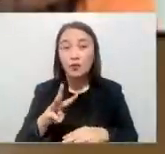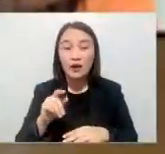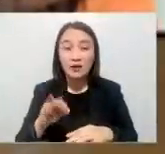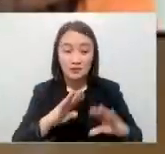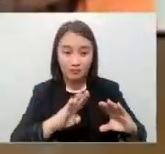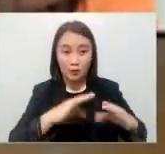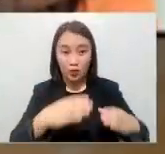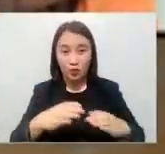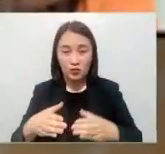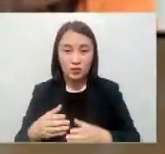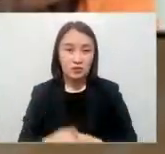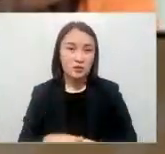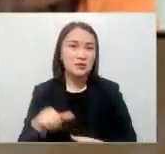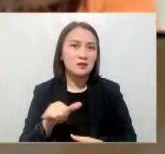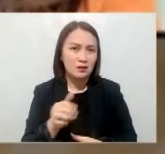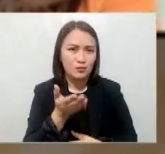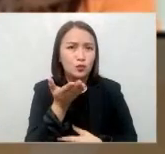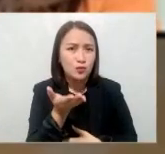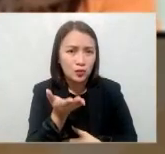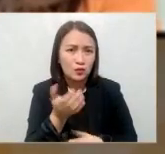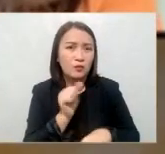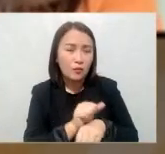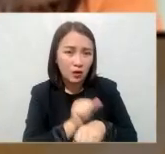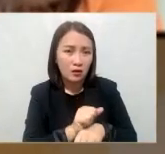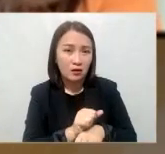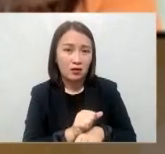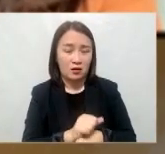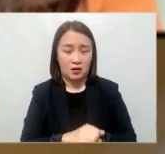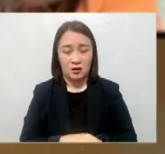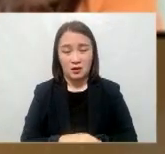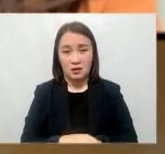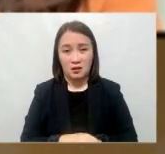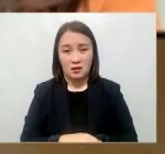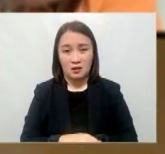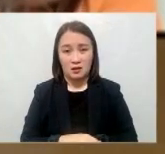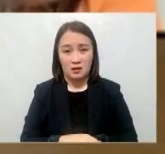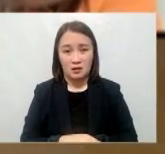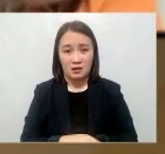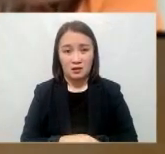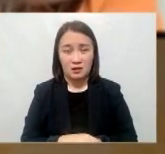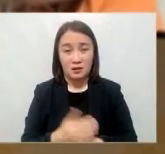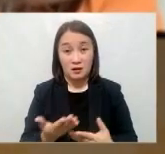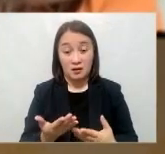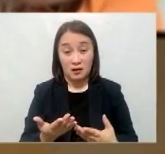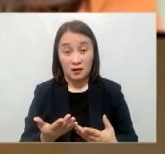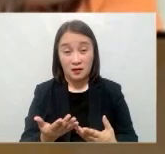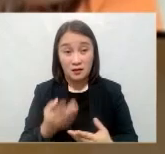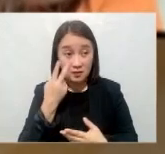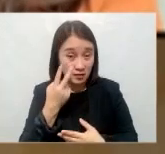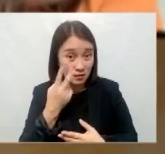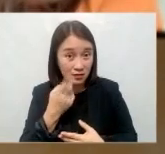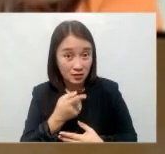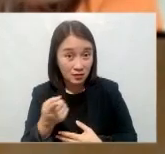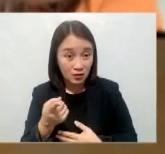mga manggagawa at parang nagmamakaawa pang limusan. Na kung titingnan naman natin, kung wala itong kamay